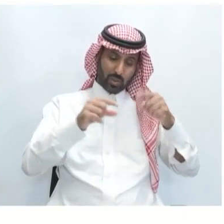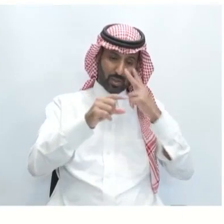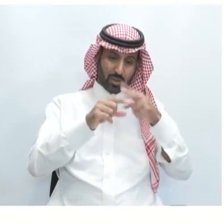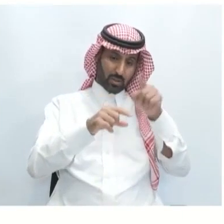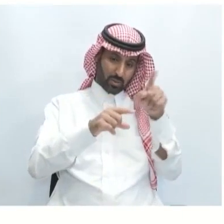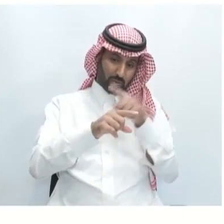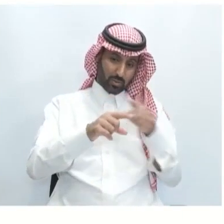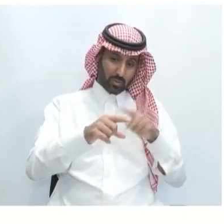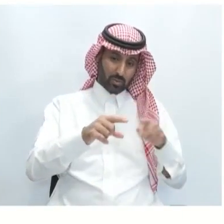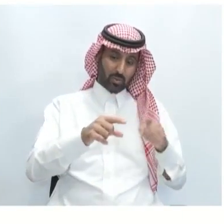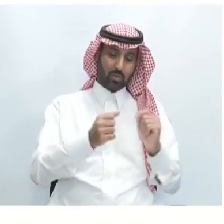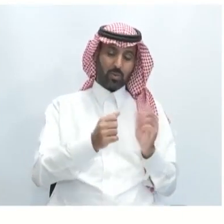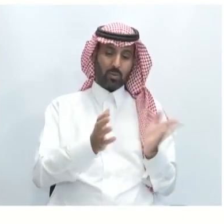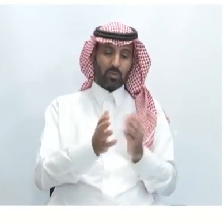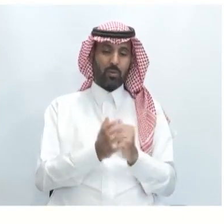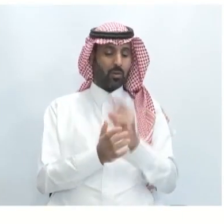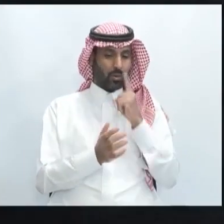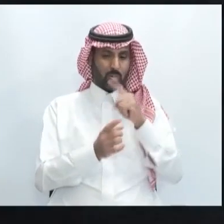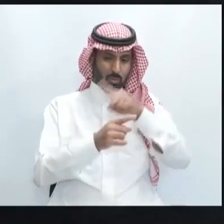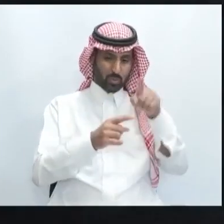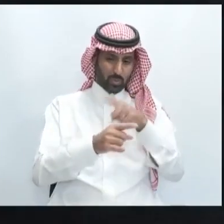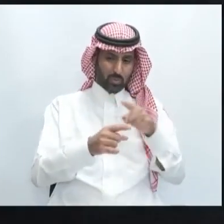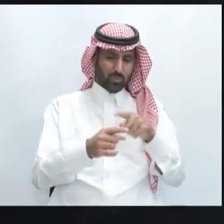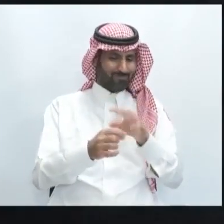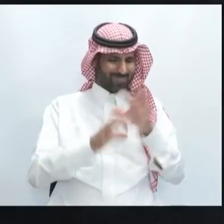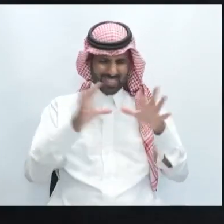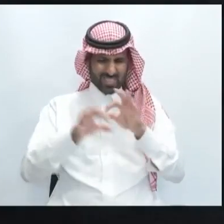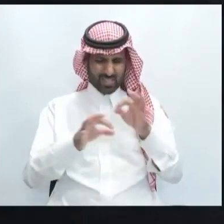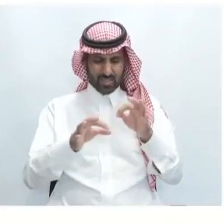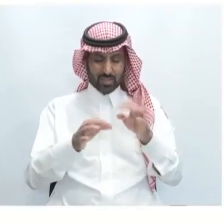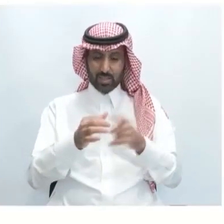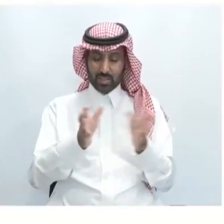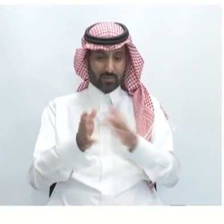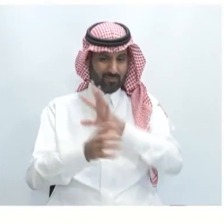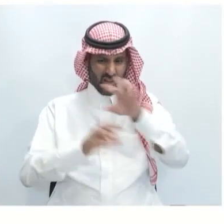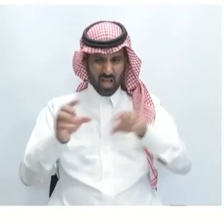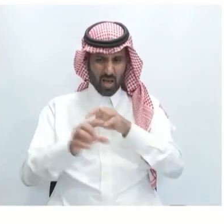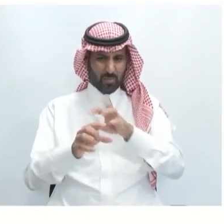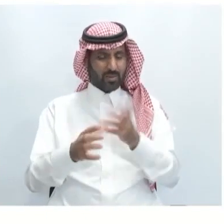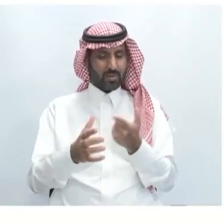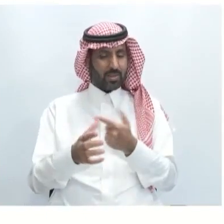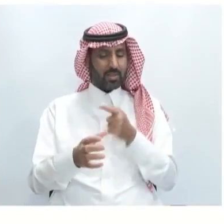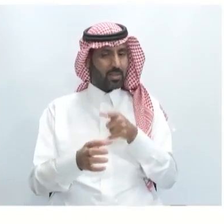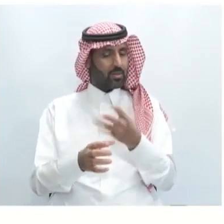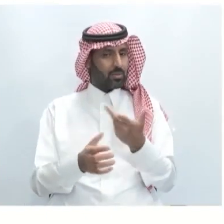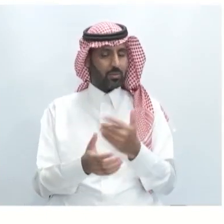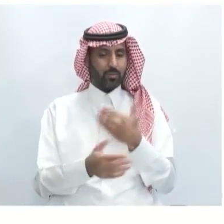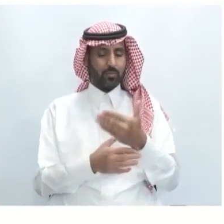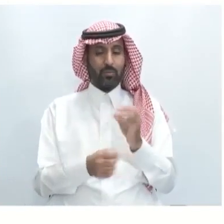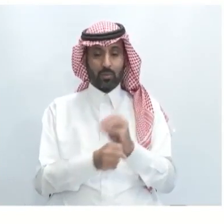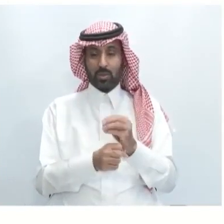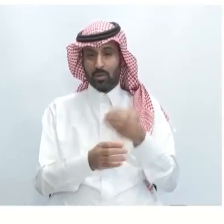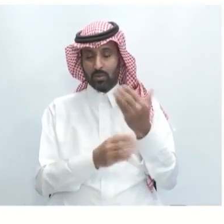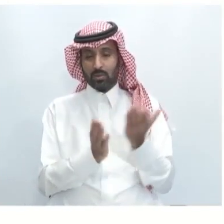انظر حلزوني وشكل غير منتظم وا ايضا الاخر غير منتظم فما هي سنتعرف عليها باذن الله في